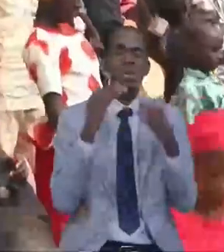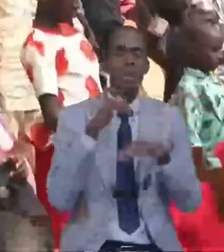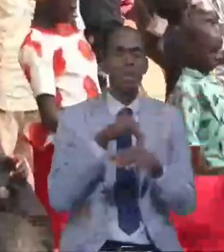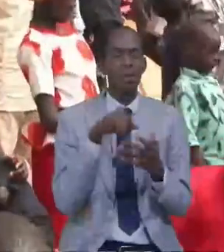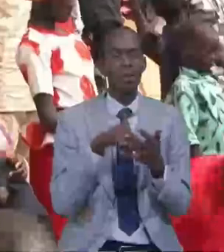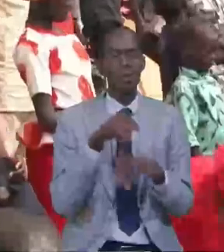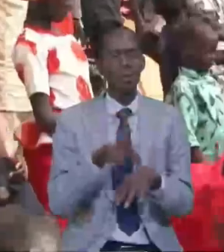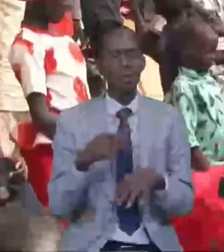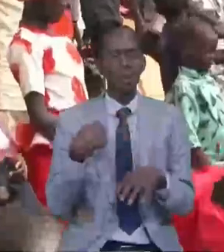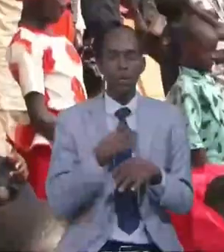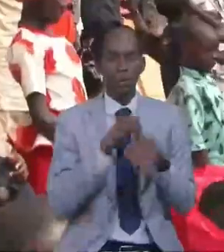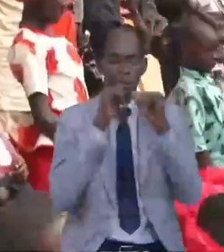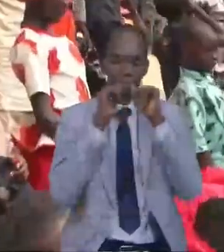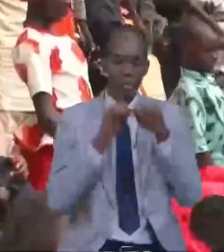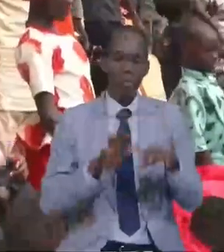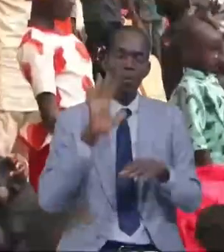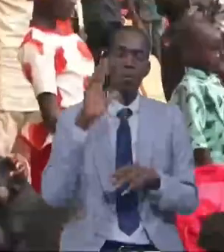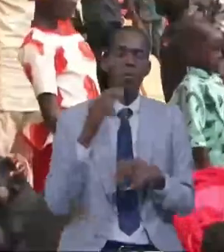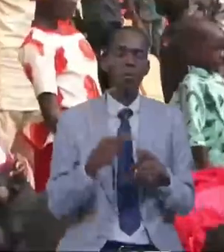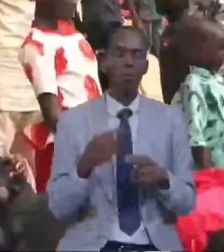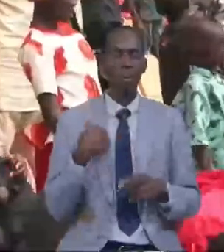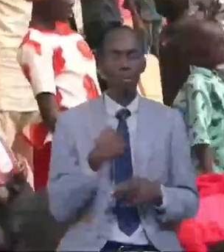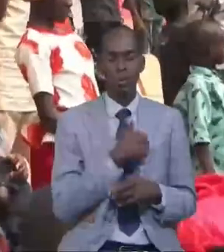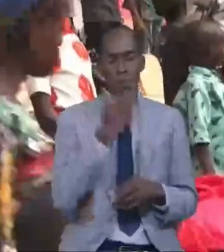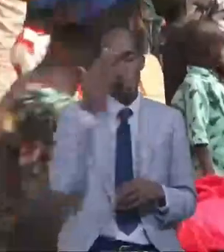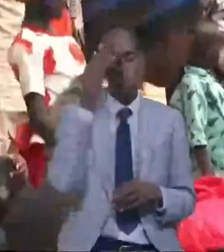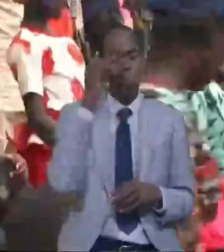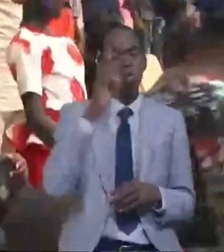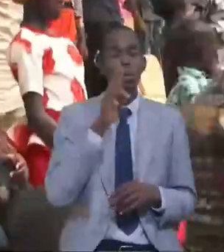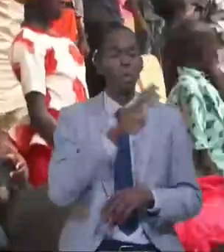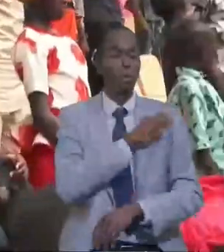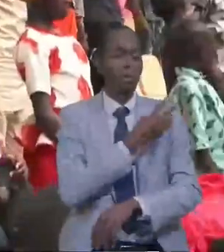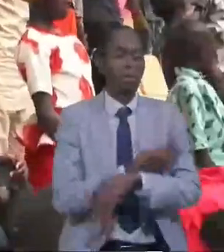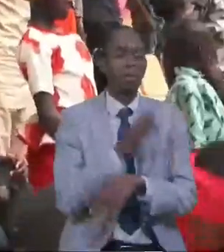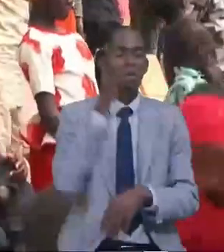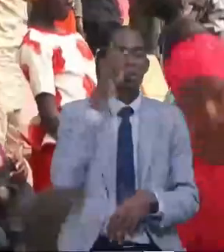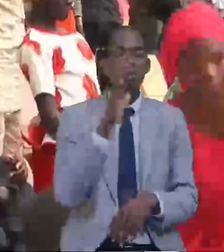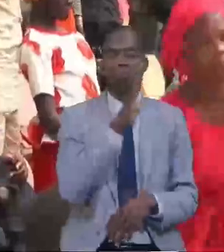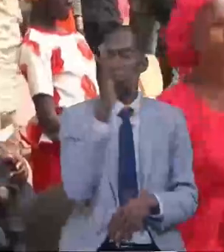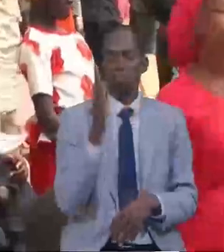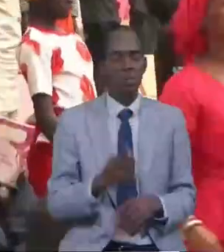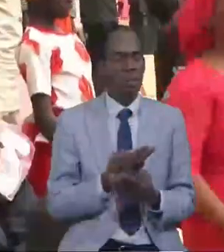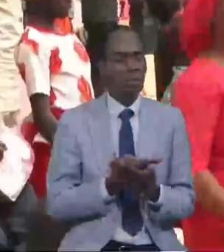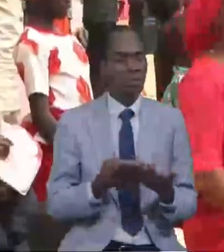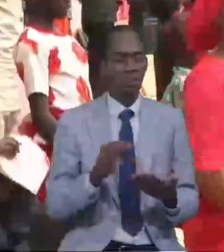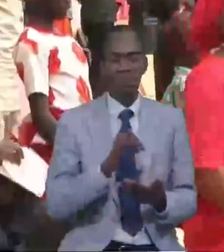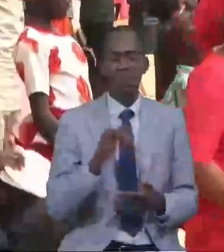un Dieu infaillible, un Dieu aimable, puissant et fort. Et nous venons